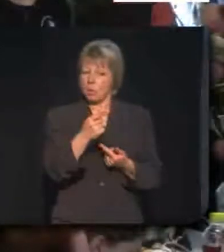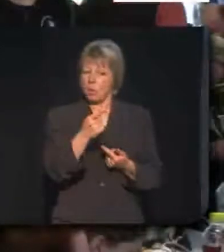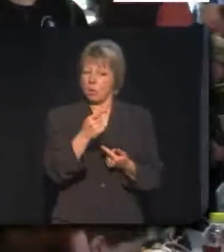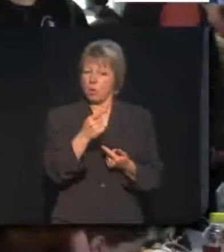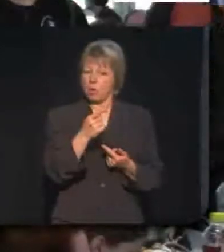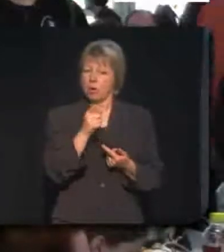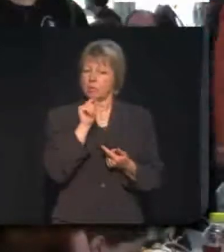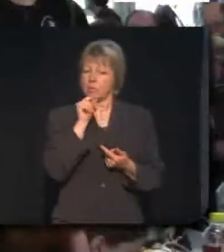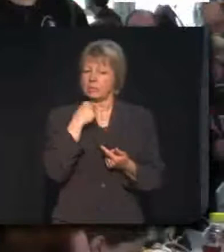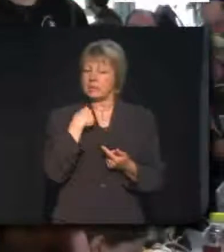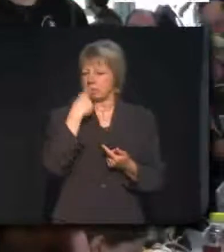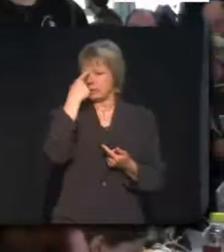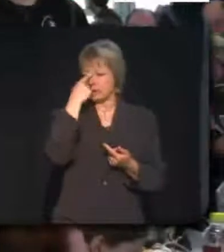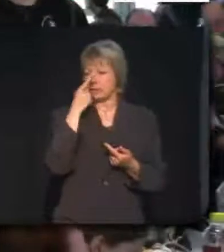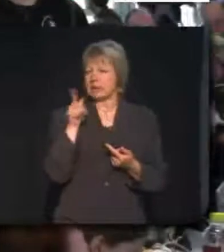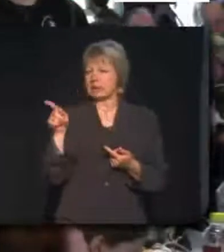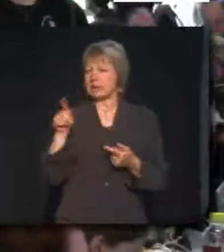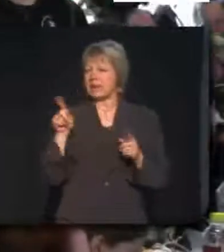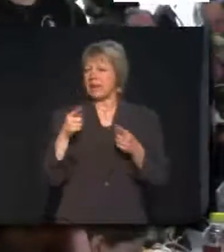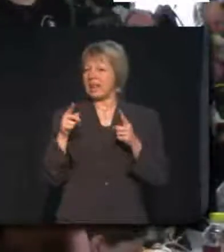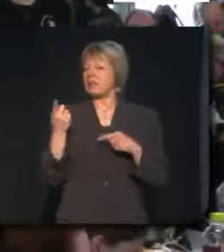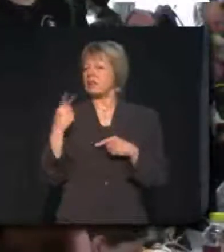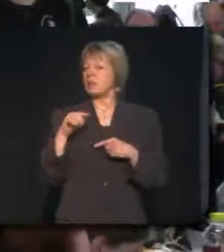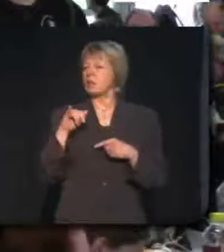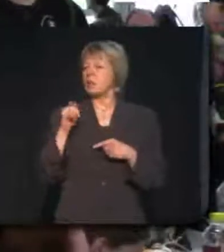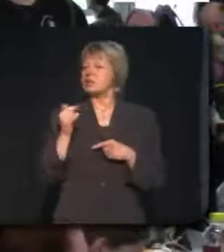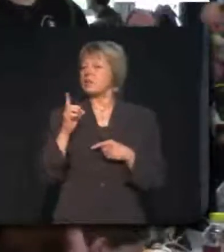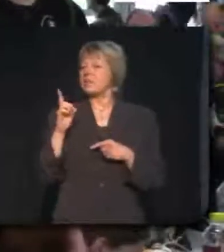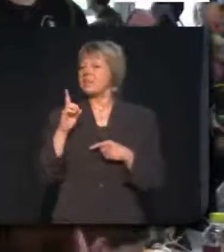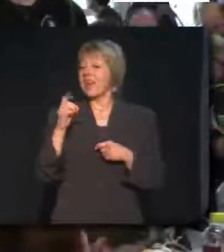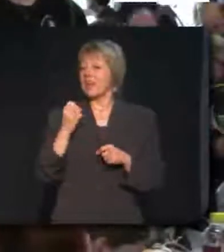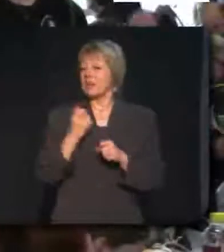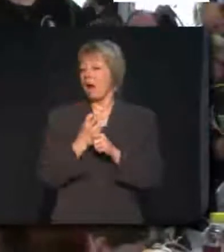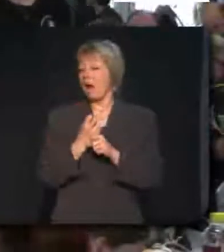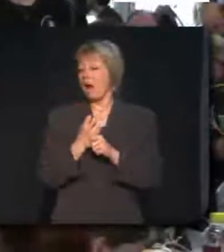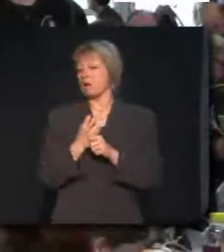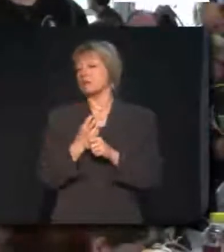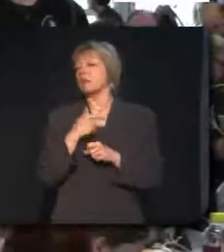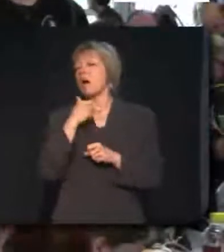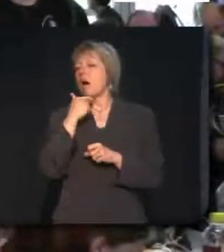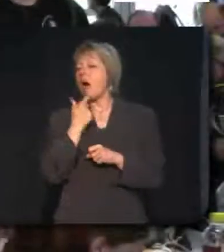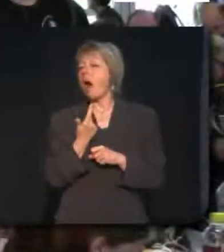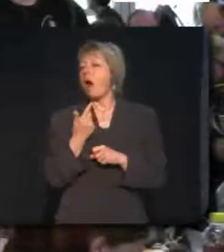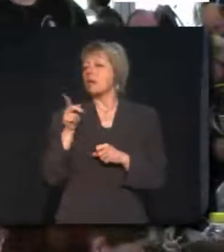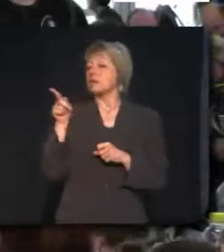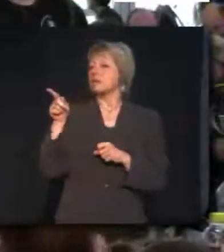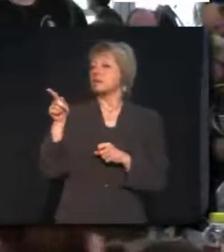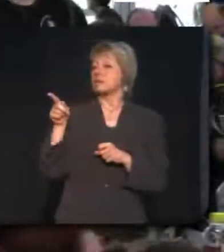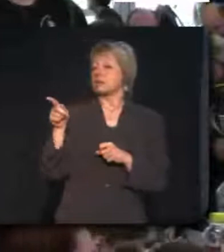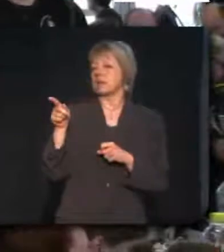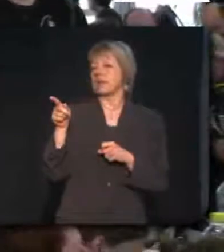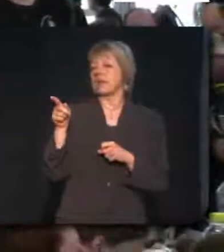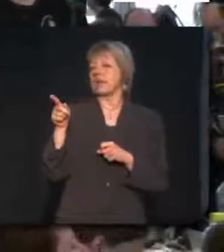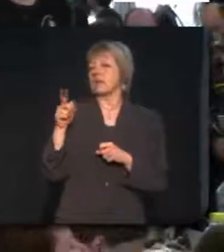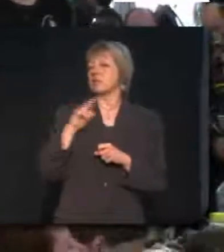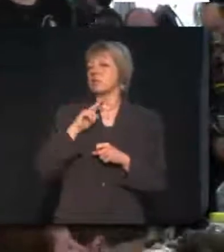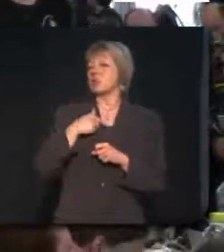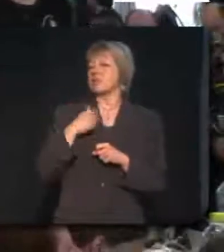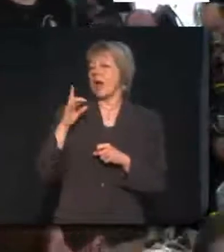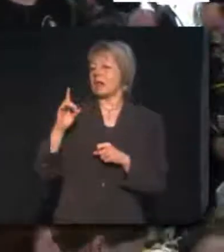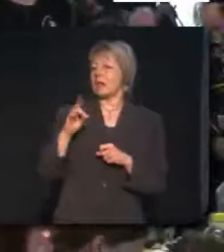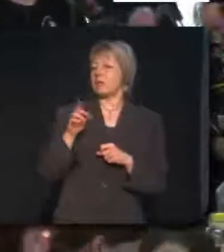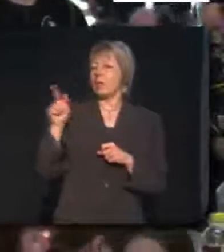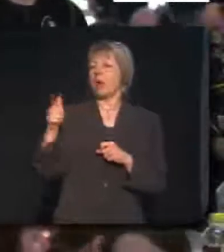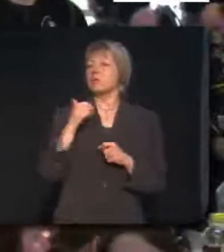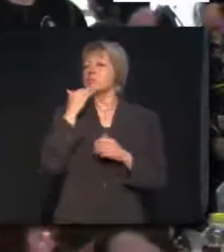an Lied von Franz Josef Degen hat über den alten guten sozial Demokraten der permanent spricht und spricht und spricht nur ändern